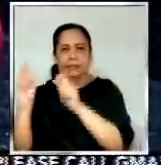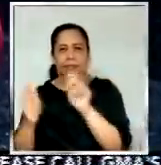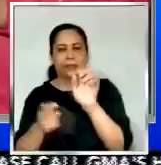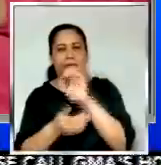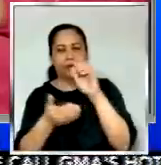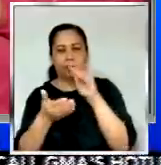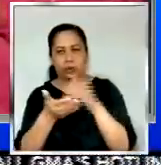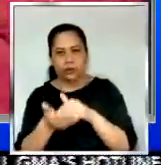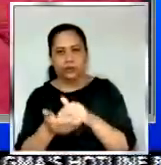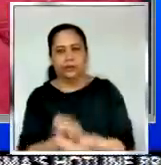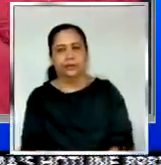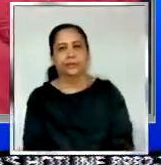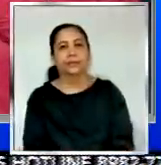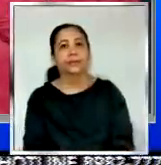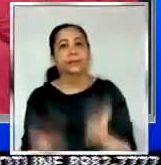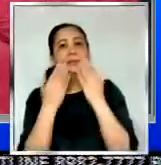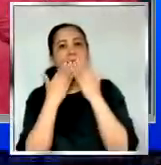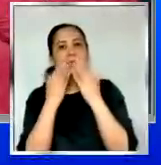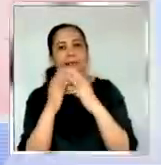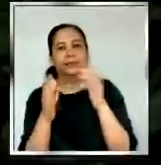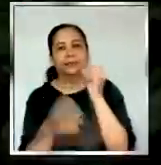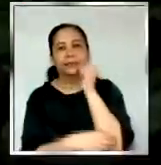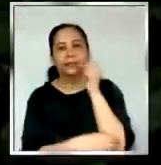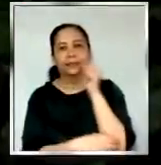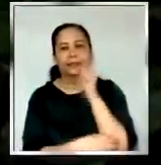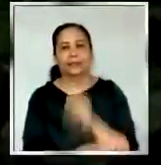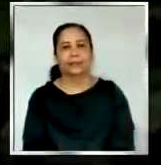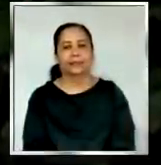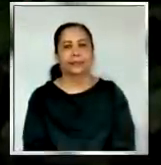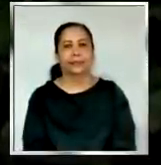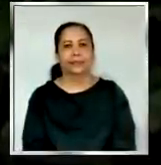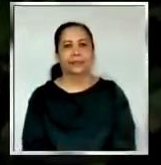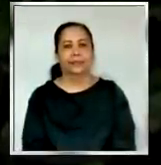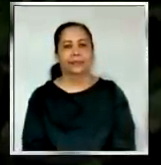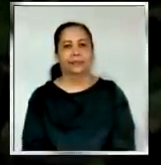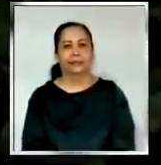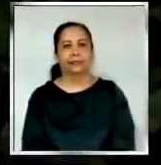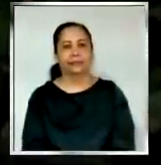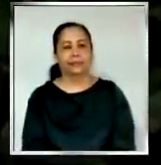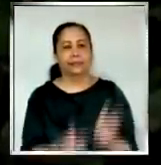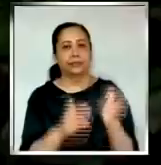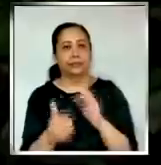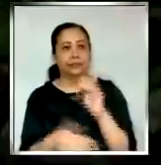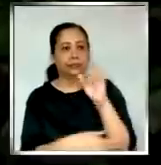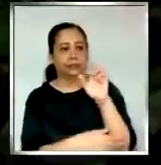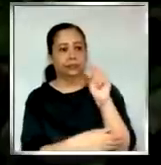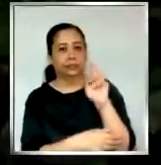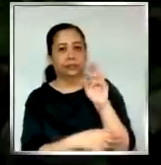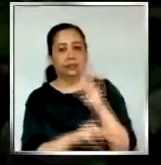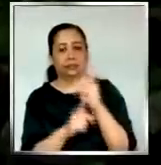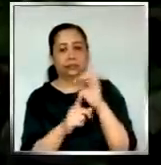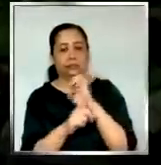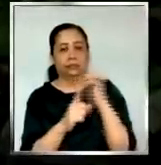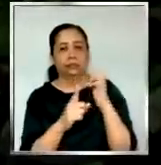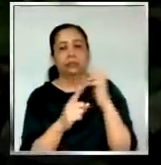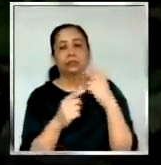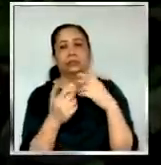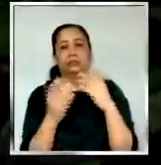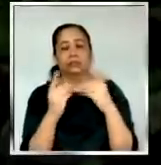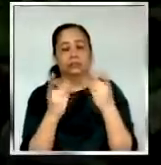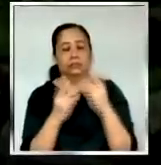Mike? Maraming salamat, Sandra Aguinaldo. Sa taya ng DNR, Department of Environment and Natural Resources,